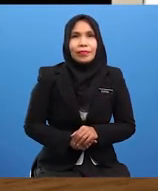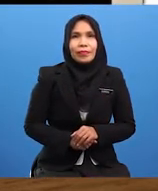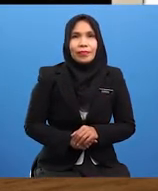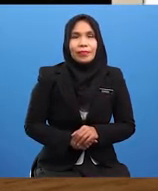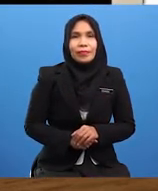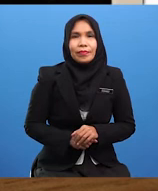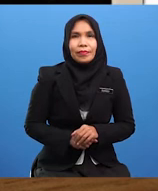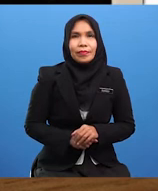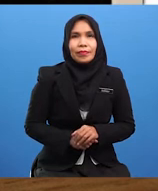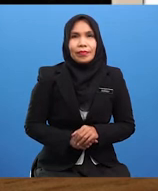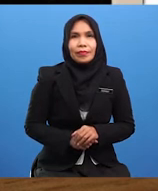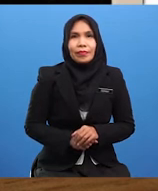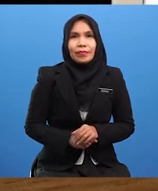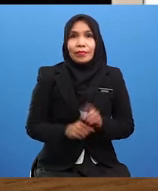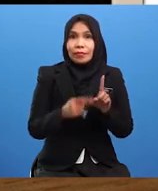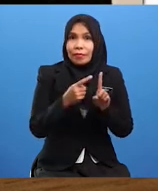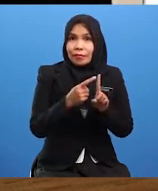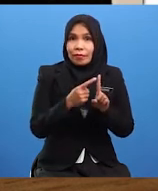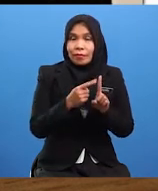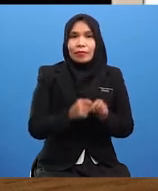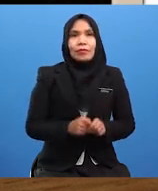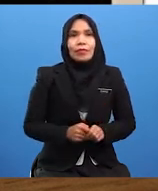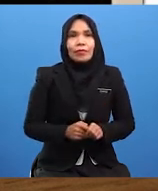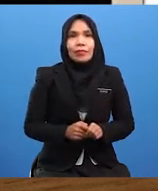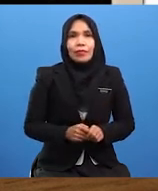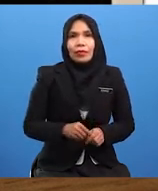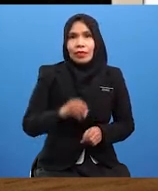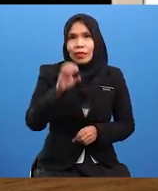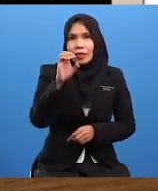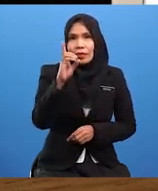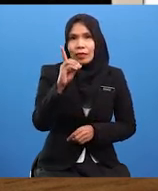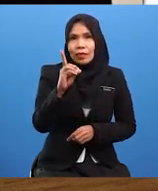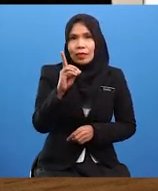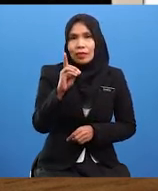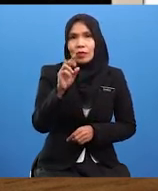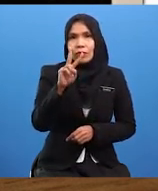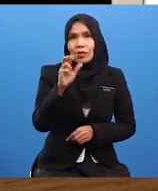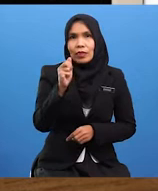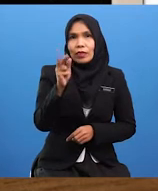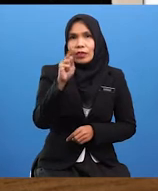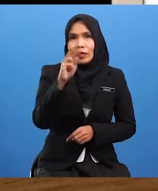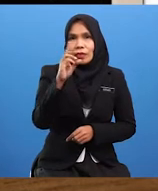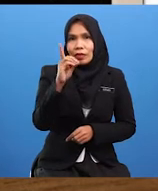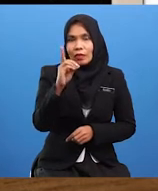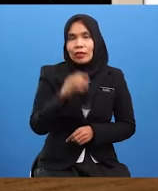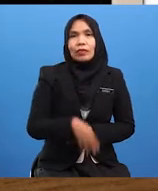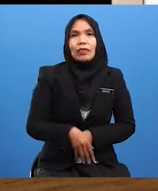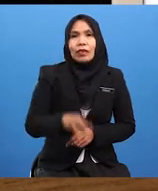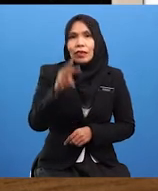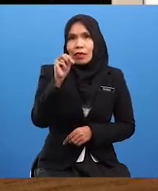Munch, dilahirkan pada 12 Disember 1863 di